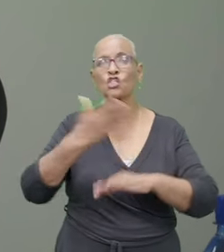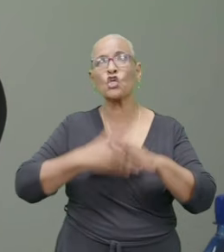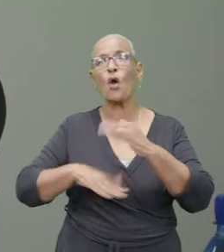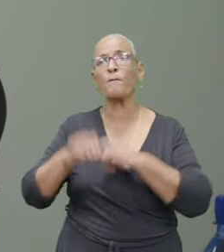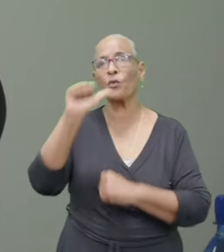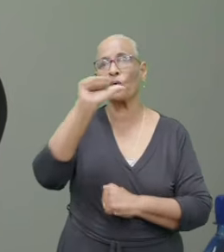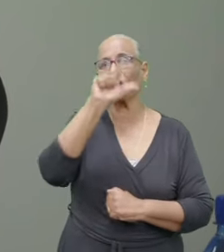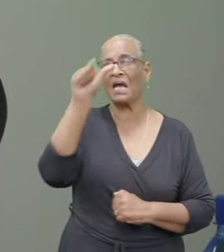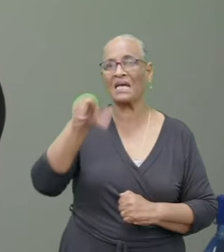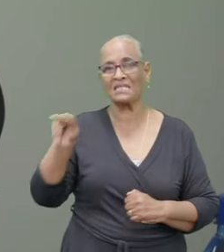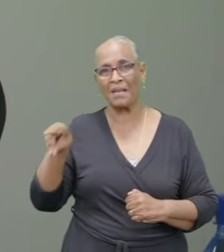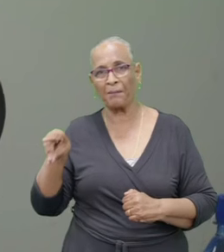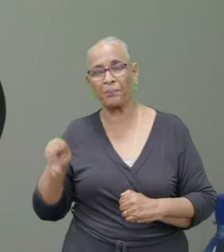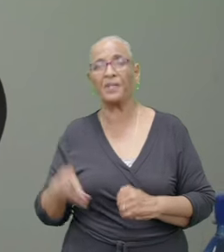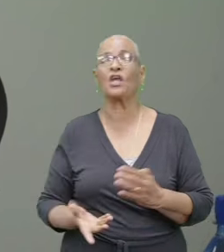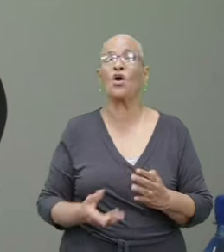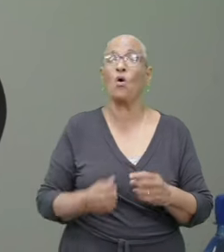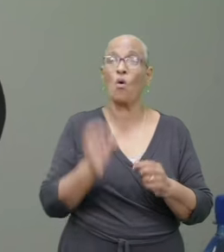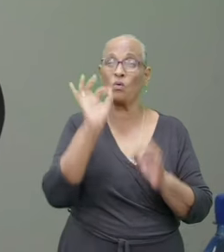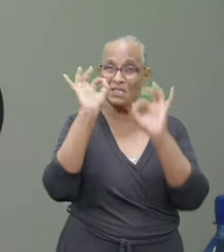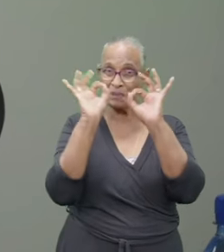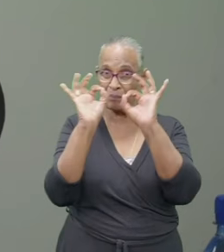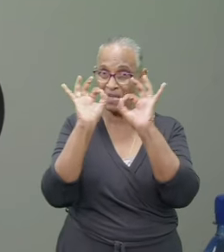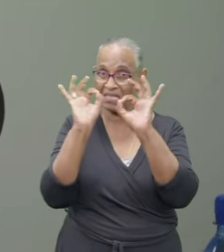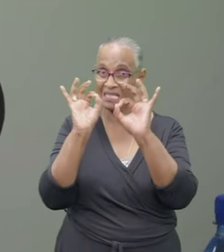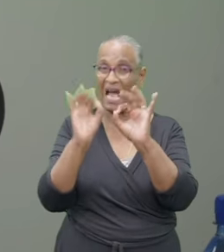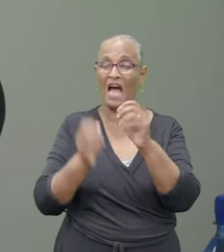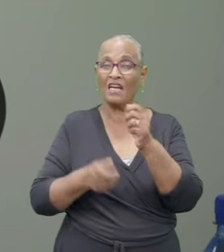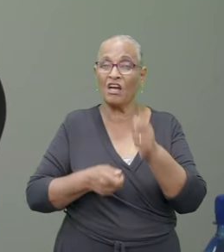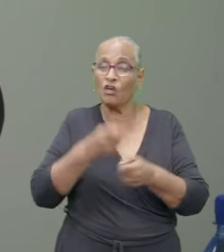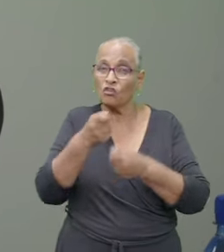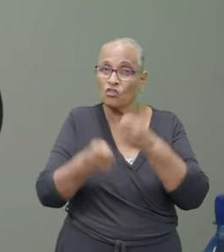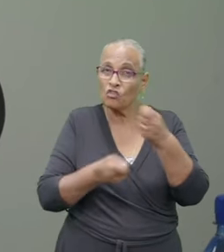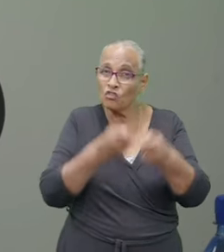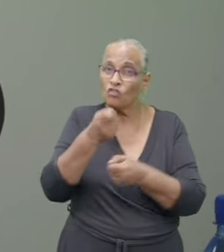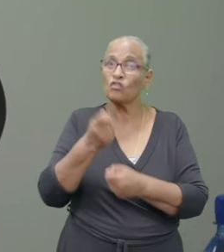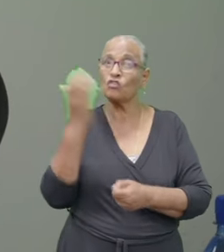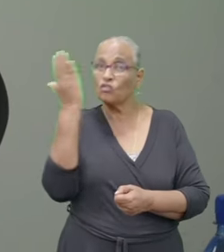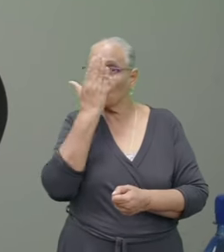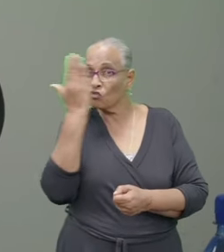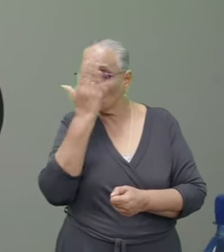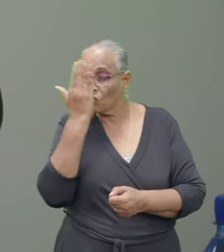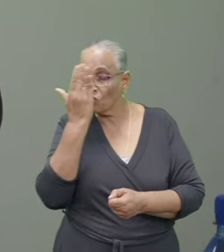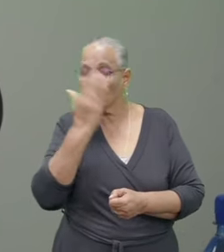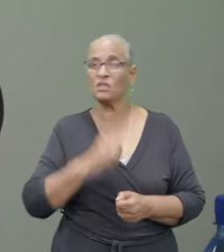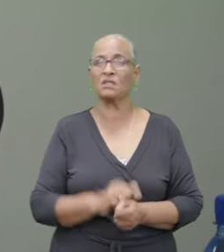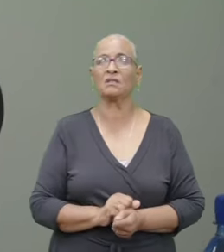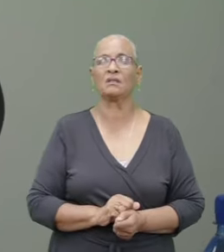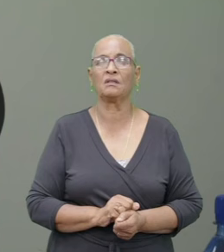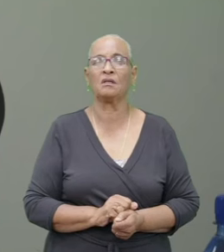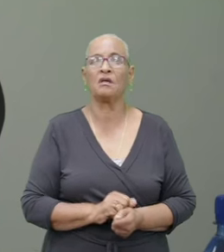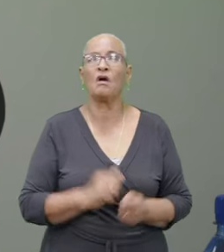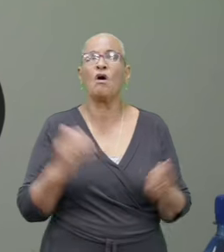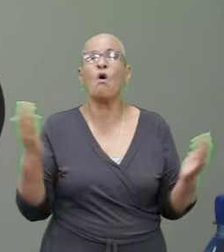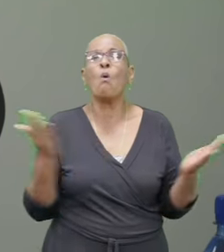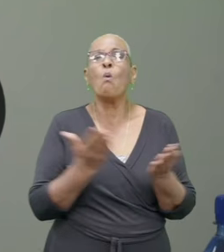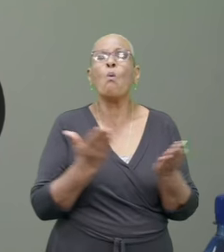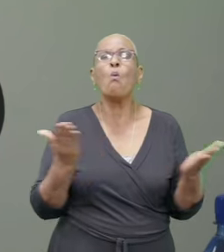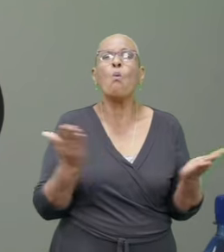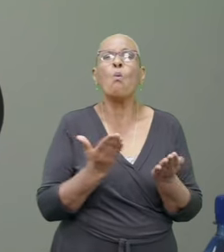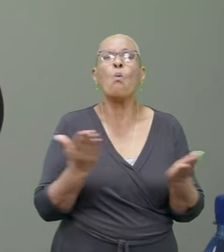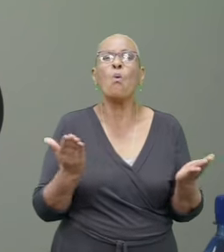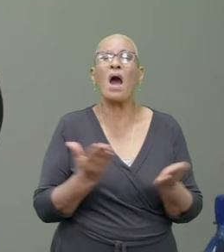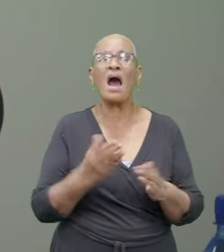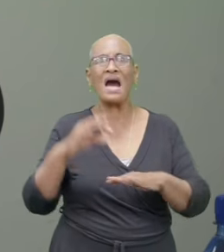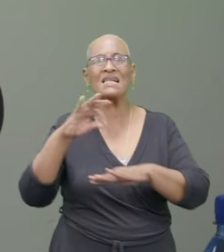voor gespecialiseerde verpleegkundigen geldt hetzelfde. Om die reden weten we ook precies waar alle gespecialiseerde